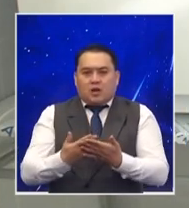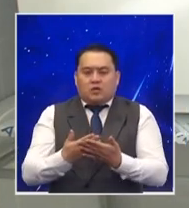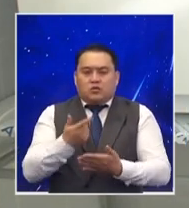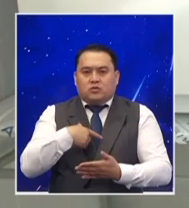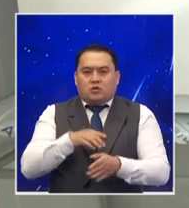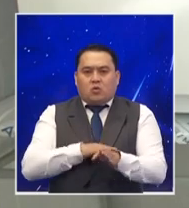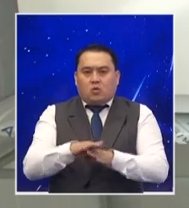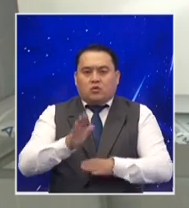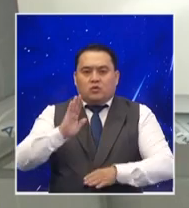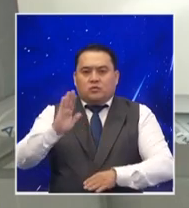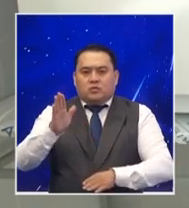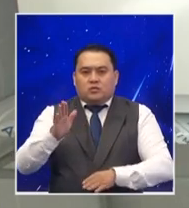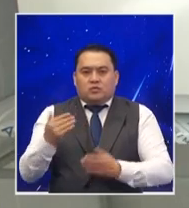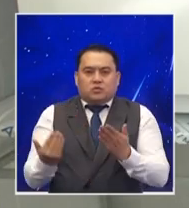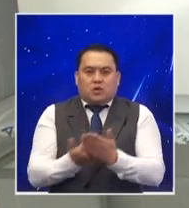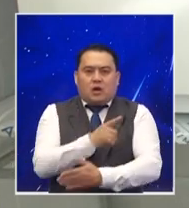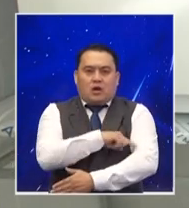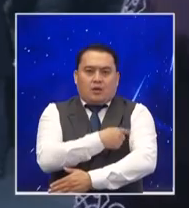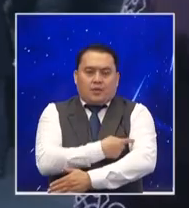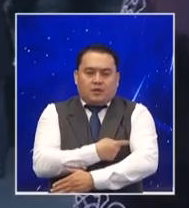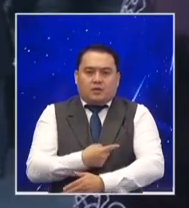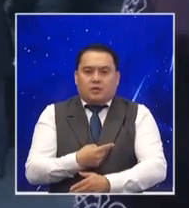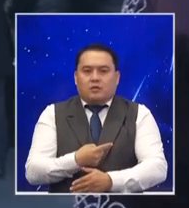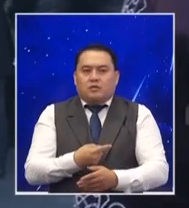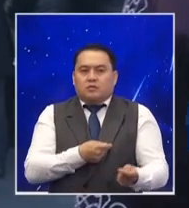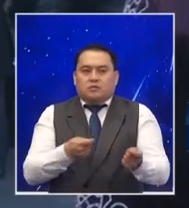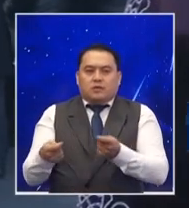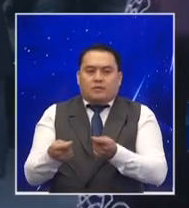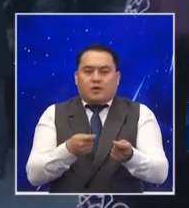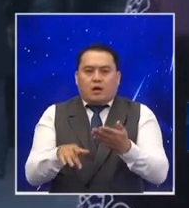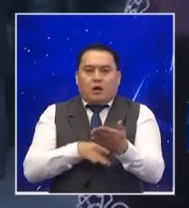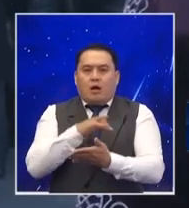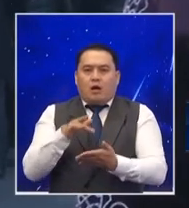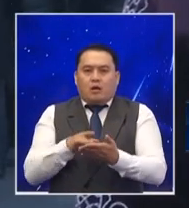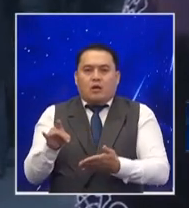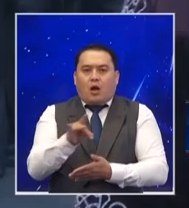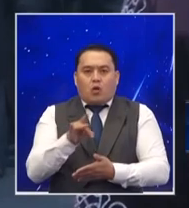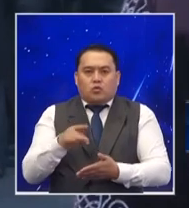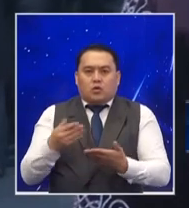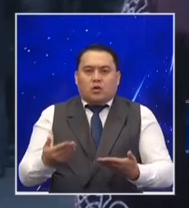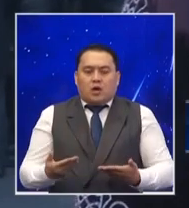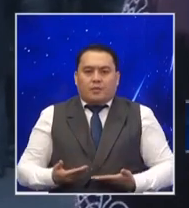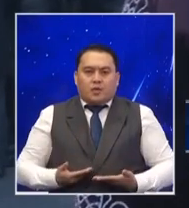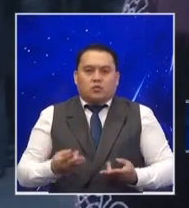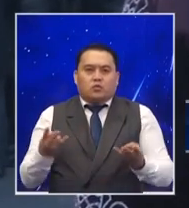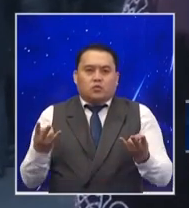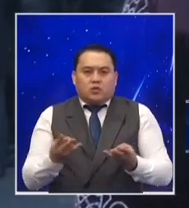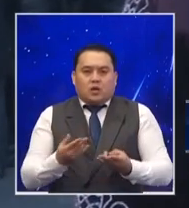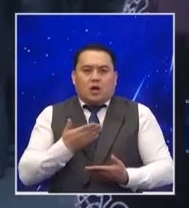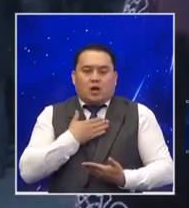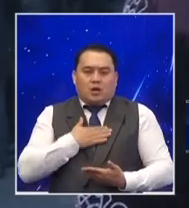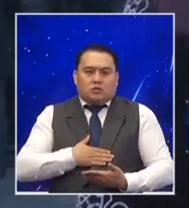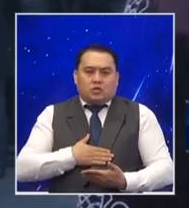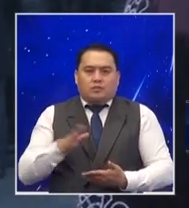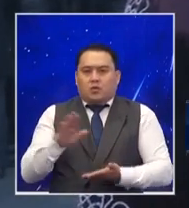өзімізден атқаратын болдық қазір міне жаңа ғимараттың арқасында. Әрбір сабылды, қалаға жүрді, ауданға барып жүрді. Қазір енді Құдайға шүкір